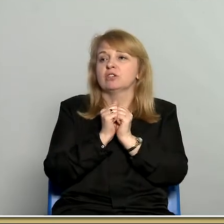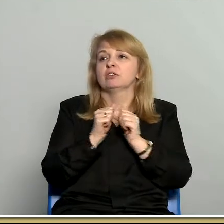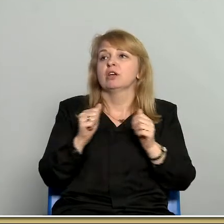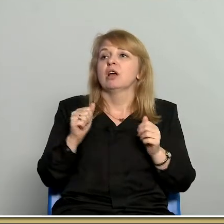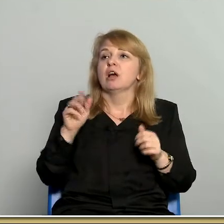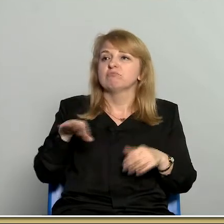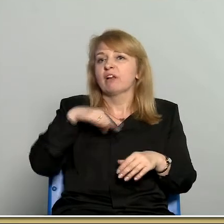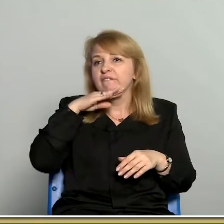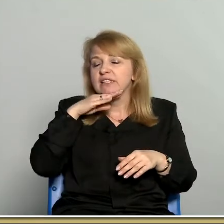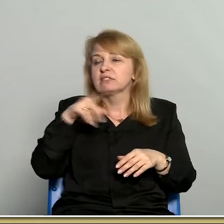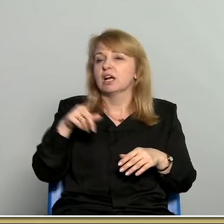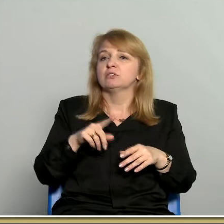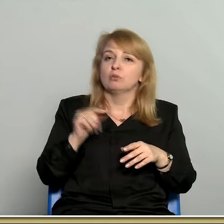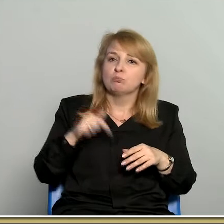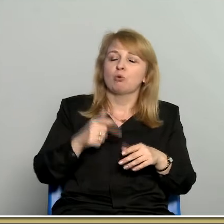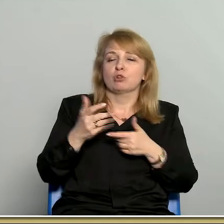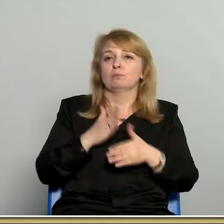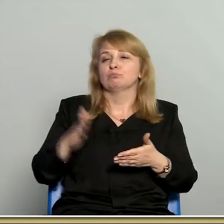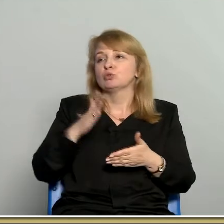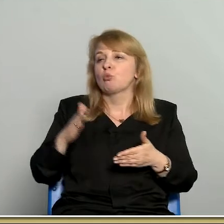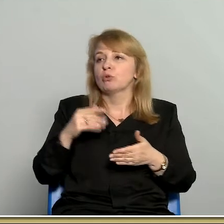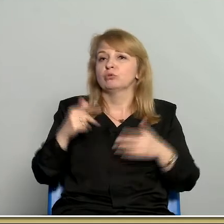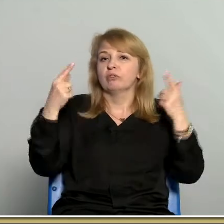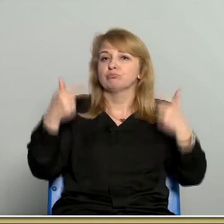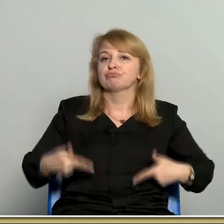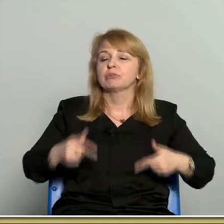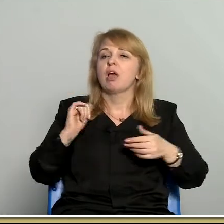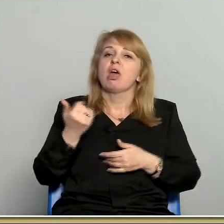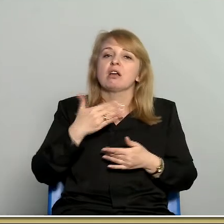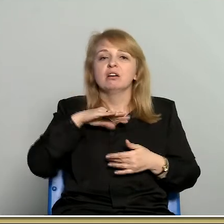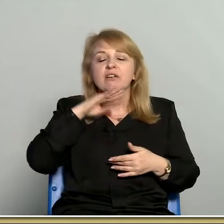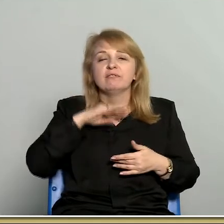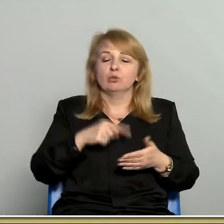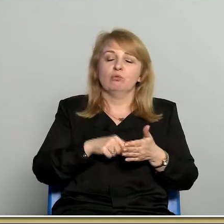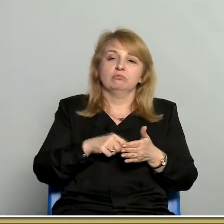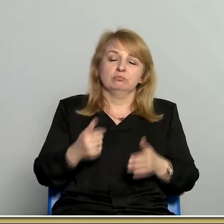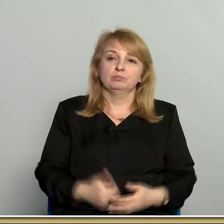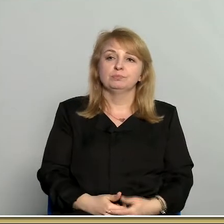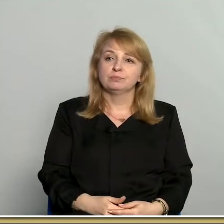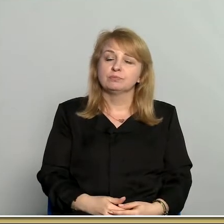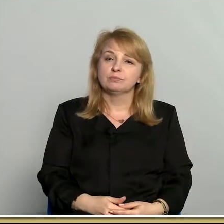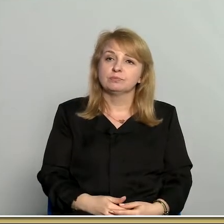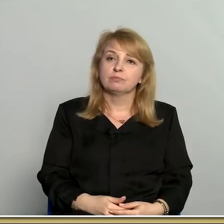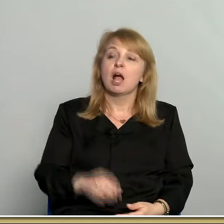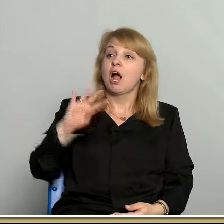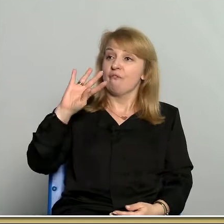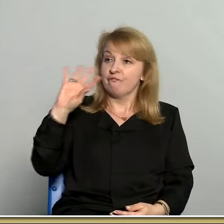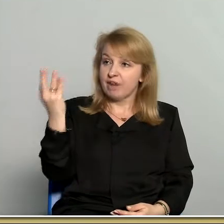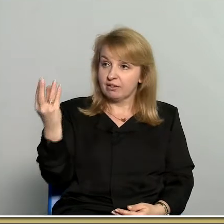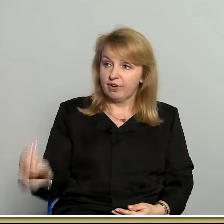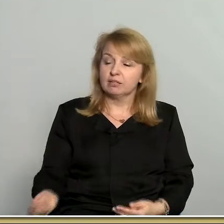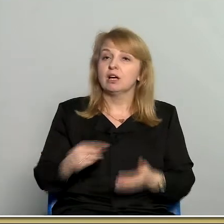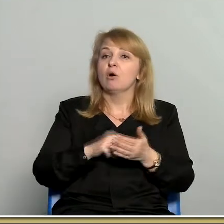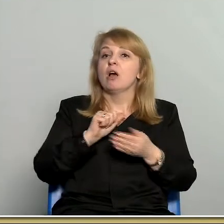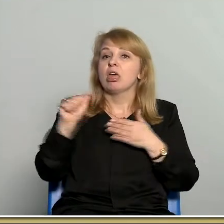spokojnie w tych obszarach można było się do tych naborów wniosków przygotować. Czwarty kwartał. W